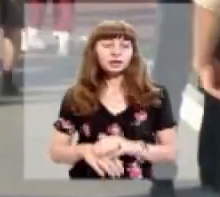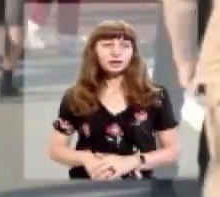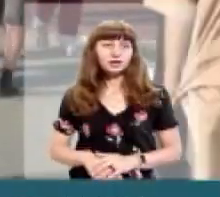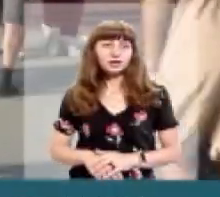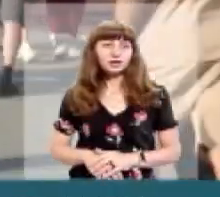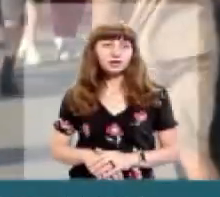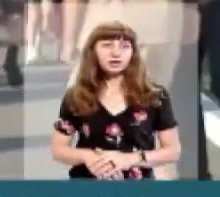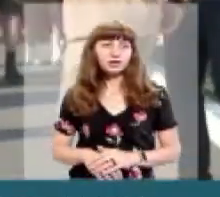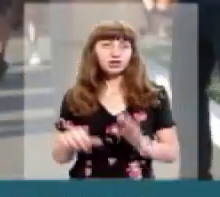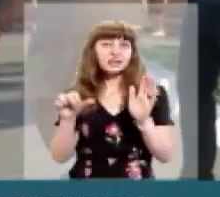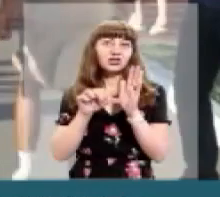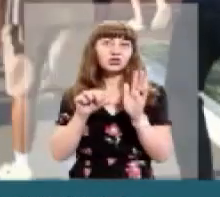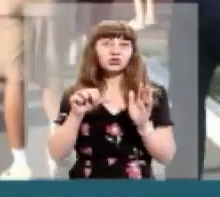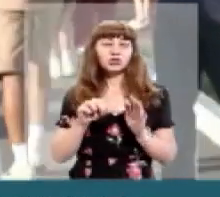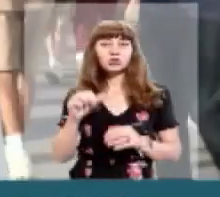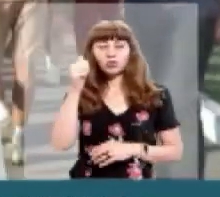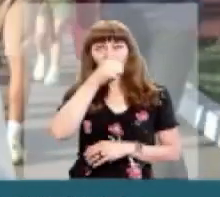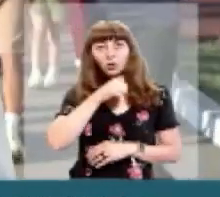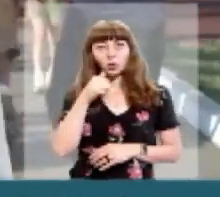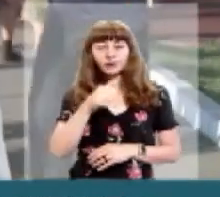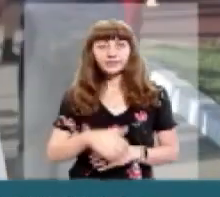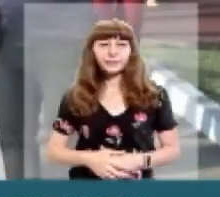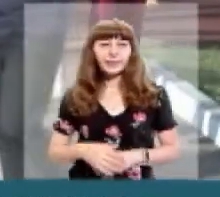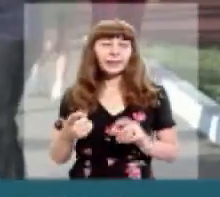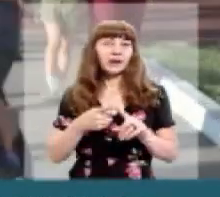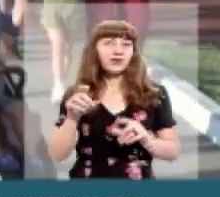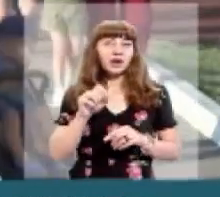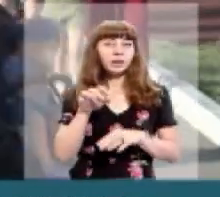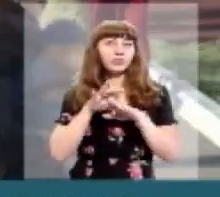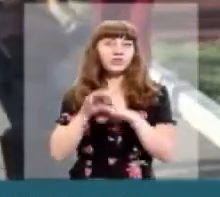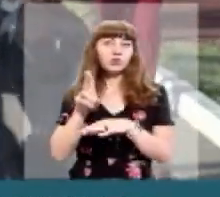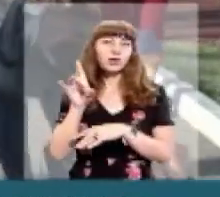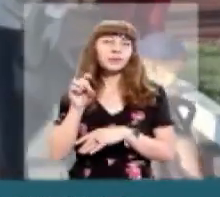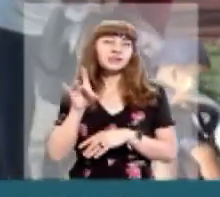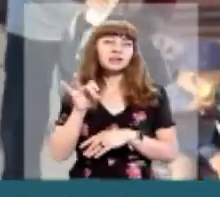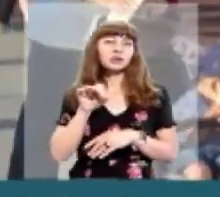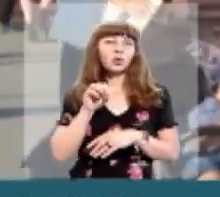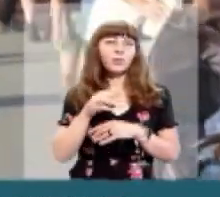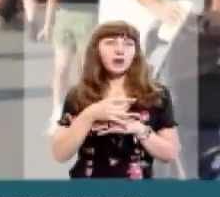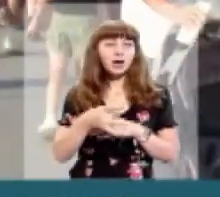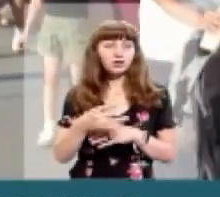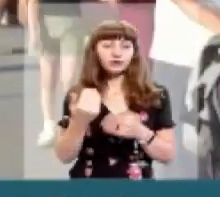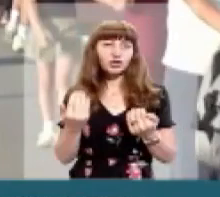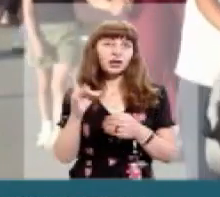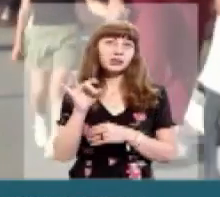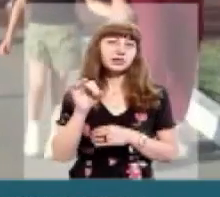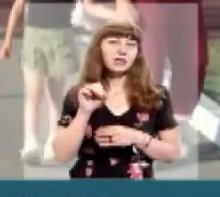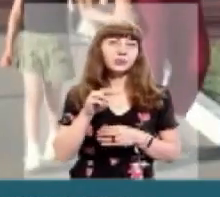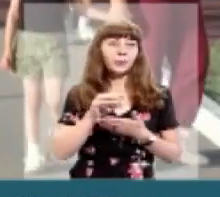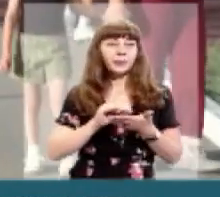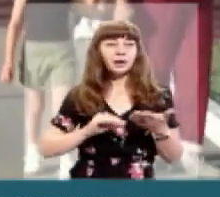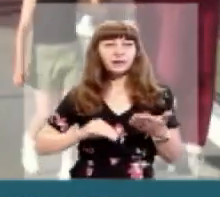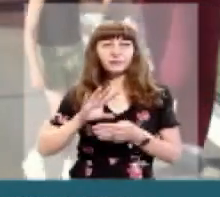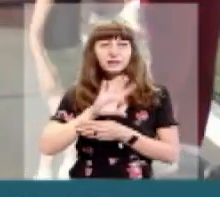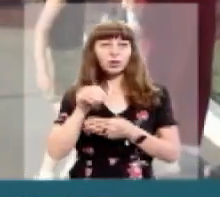Қамысты ауданында ұйымдастырылды. Енді міне Алтынсаринда жалғасын тауып жатыр. Бар жағдай жасалған. 2022 жылы мұнда аудандық стадион